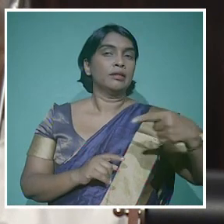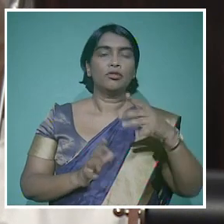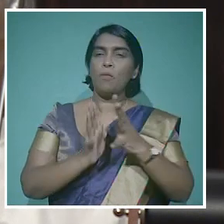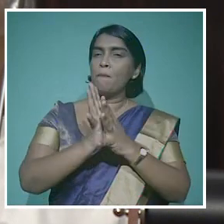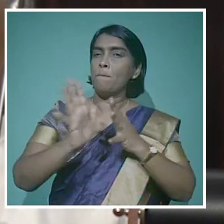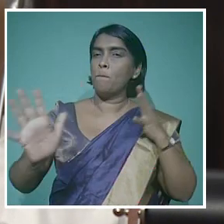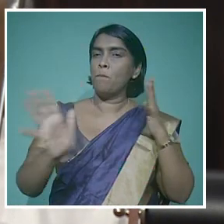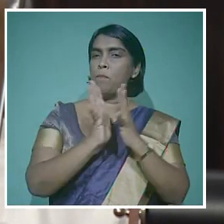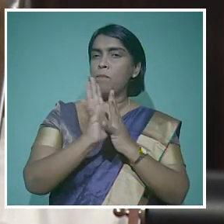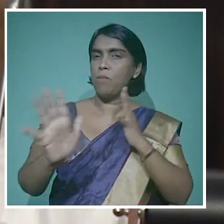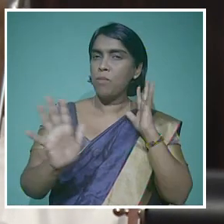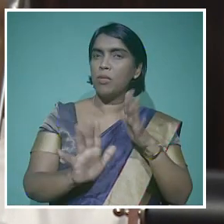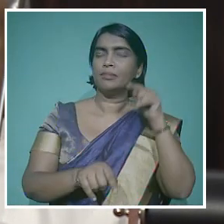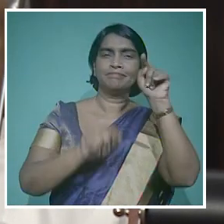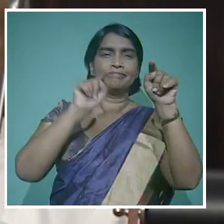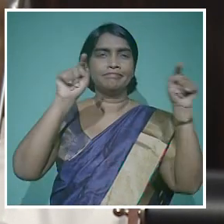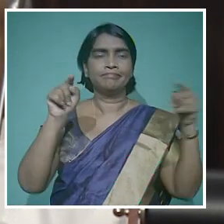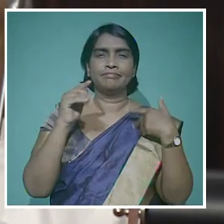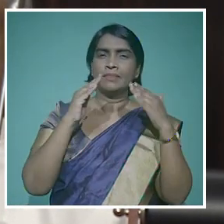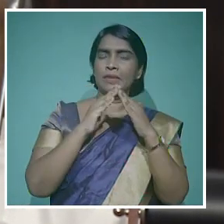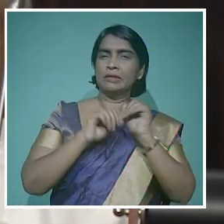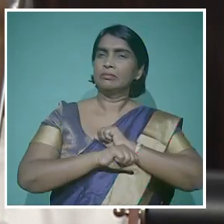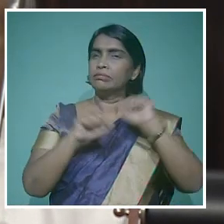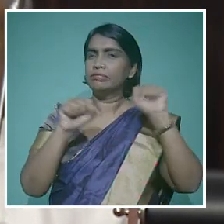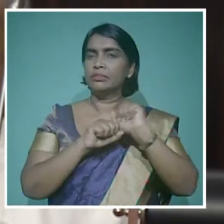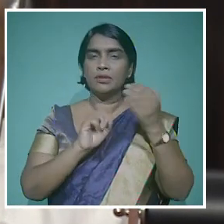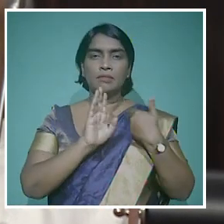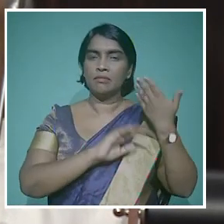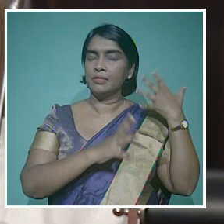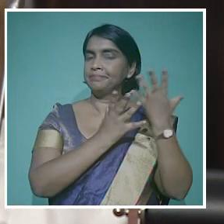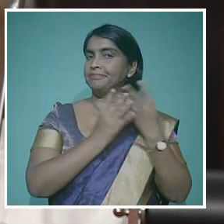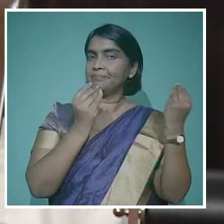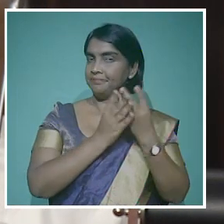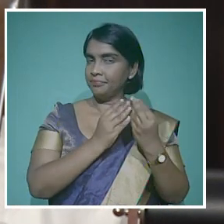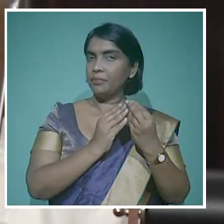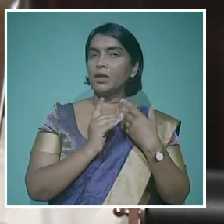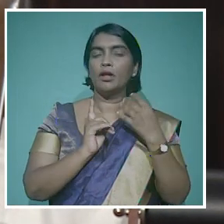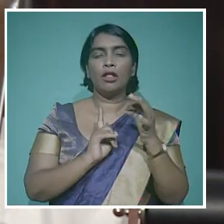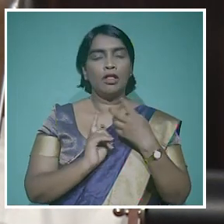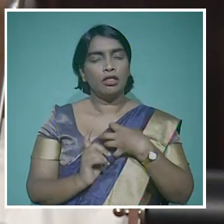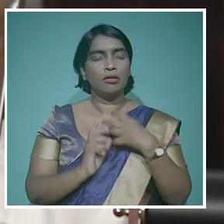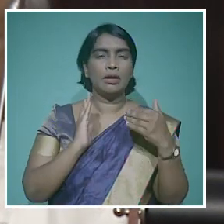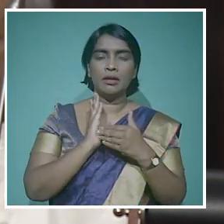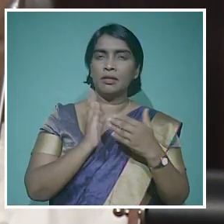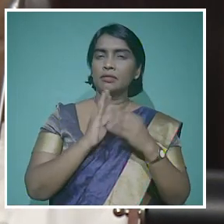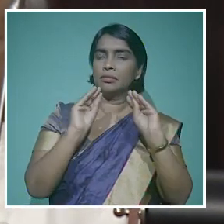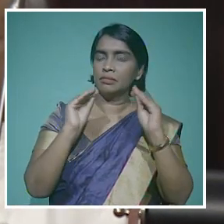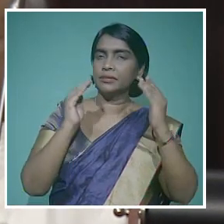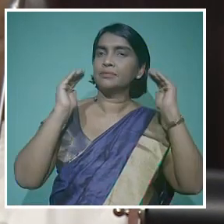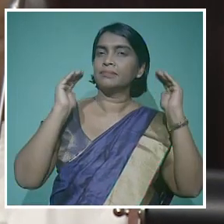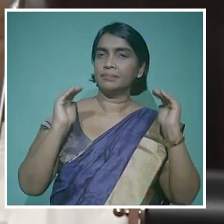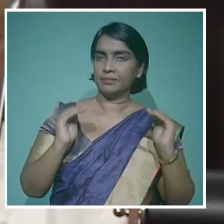පෝලිම් වල හිටපු තැන් තැන් වල පදිංචි වෙලා අරගල කරපු යුගය පහසු කර දුක් කරදර යම් ප්‍රමාණයකට සමනය